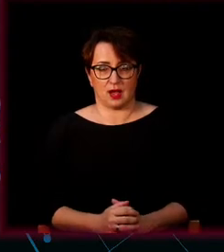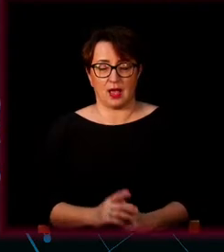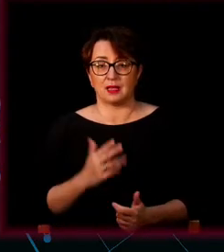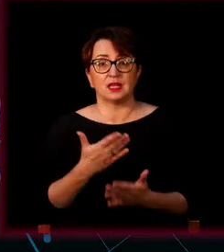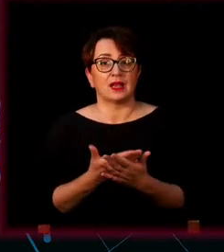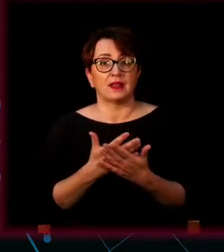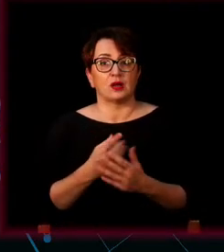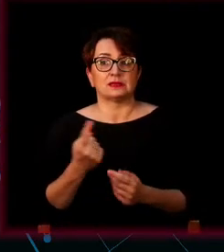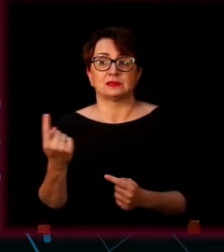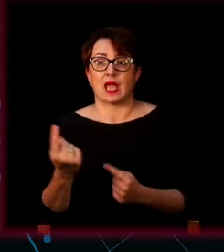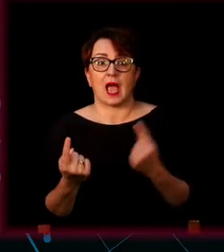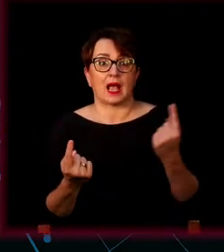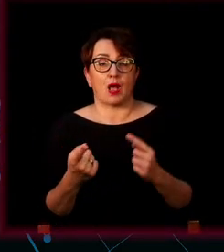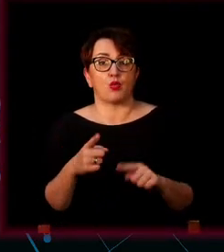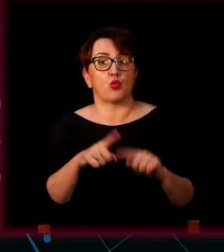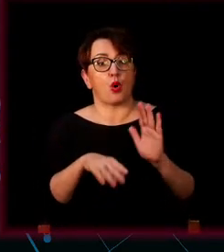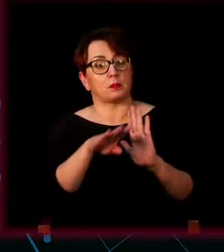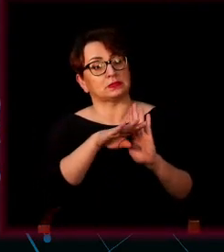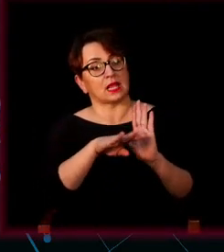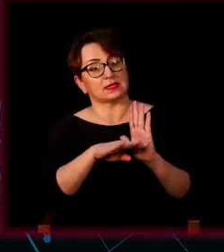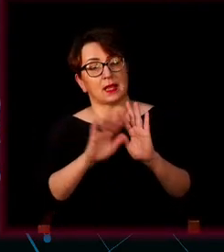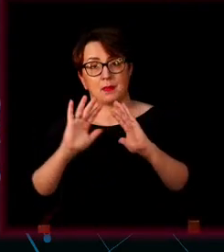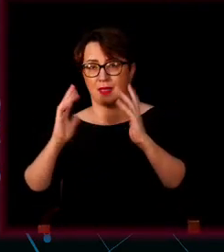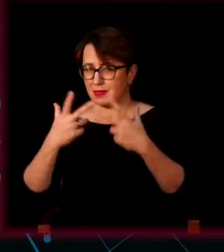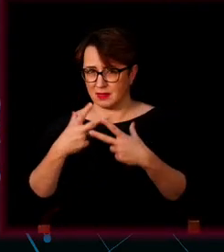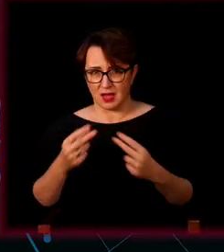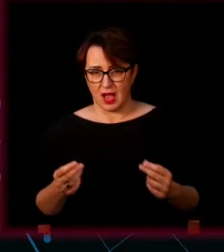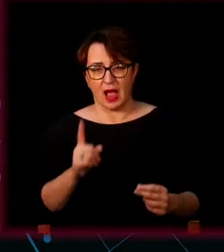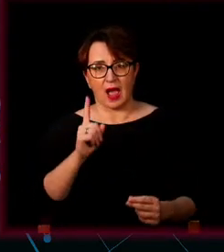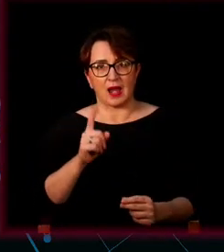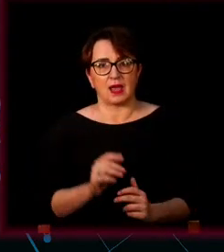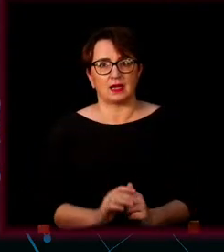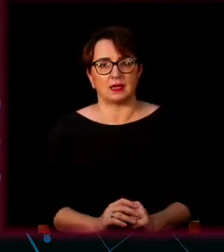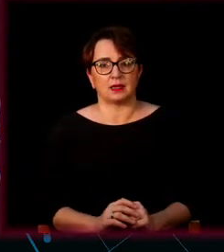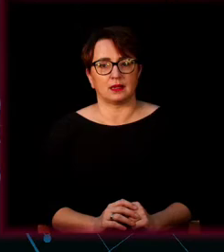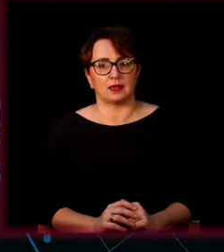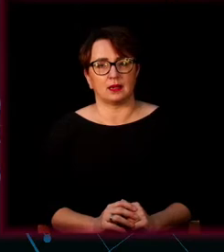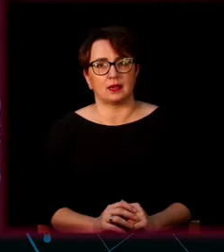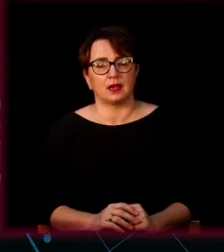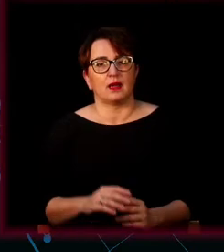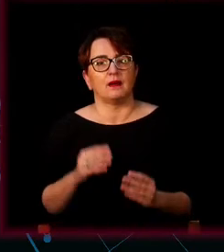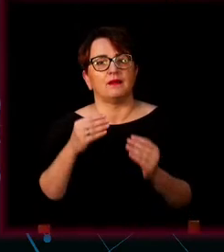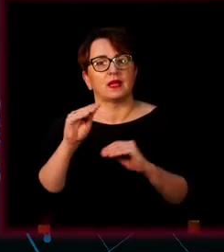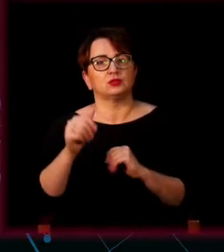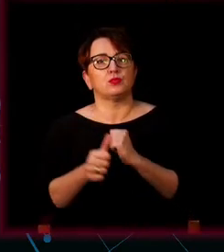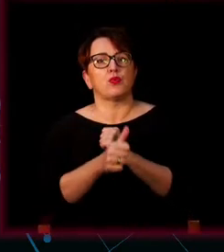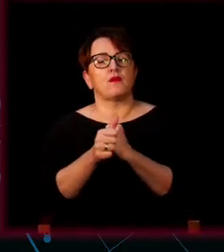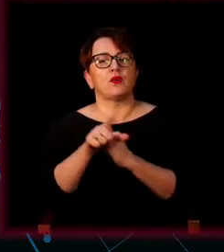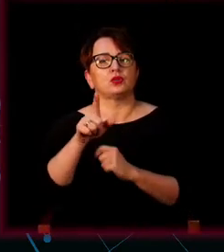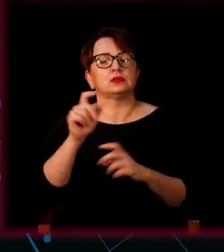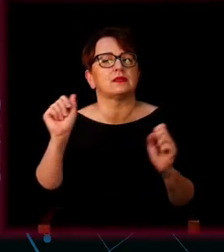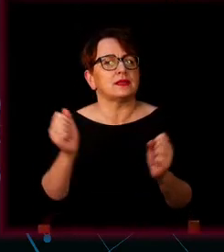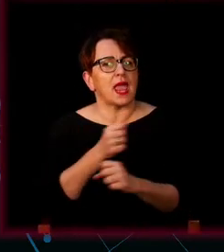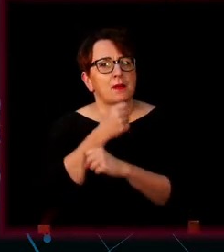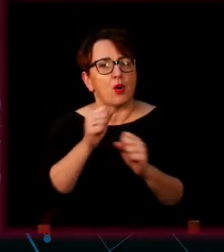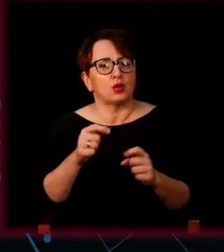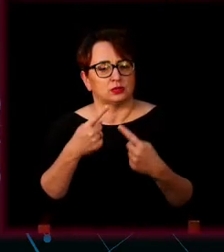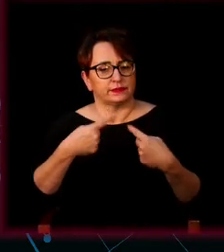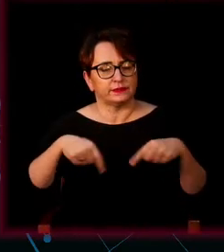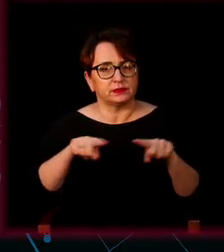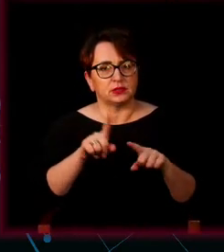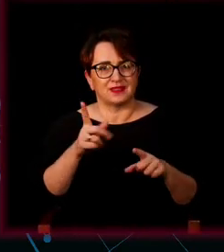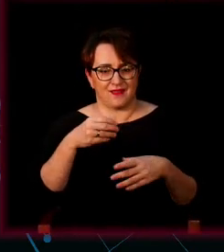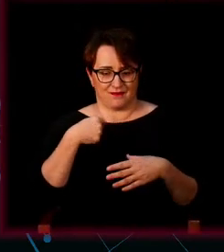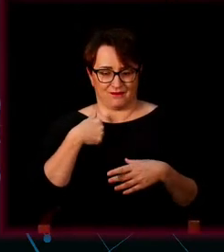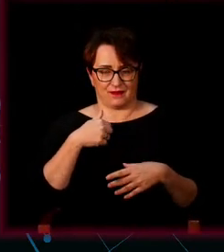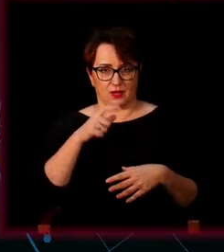dlatego, że była zakazana przez jakieś normy tej planety, ale też bardziej być może przez to, że była niemożliwa do zrealizowania przez wewnętrzny